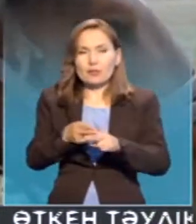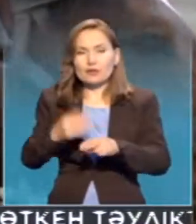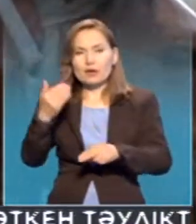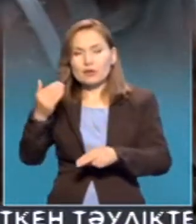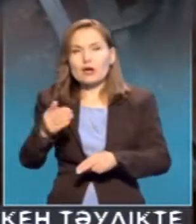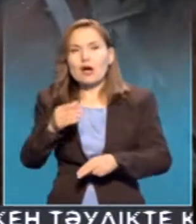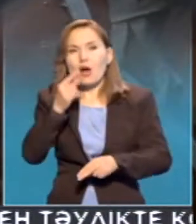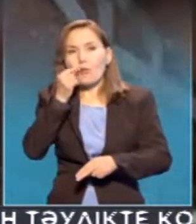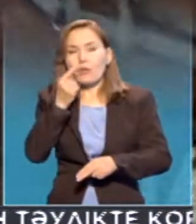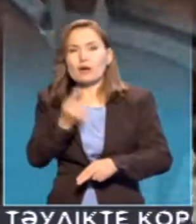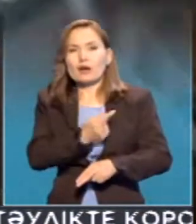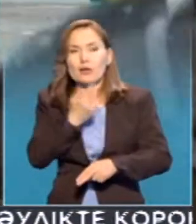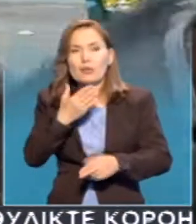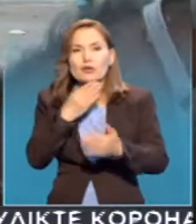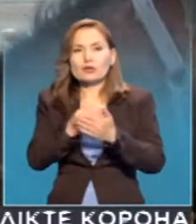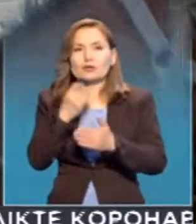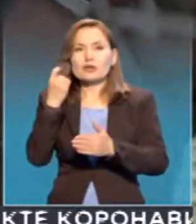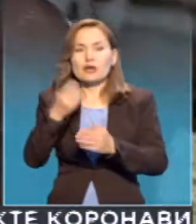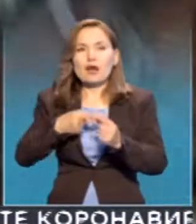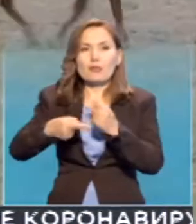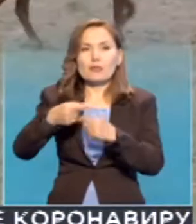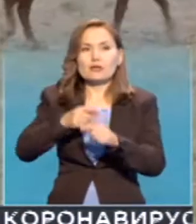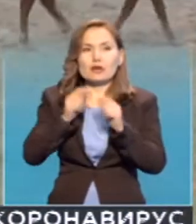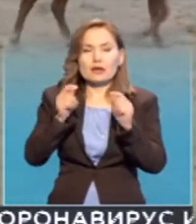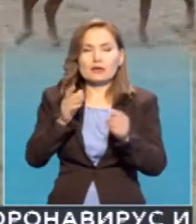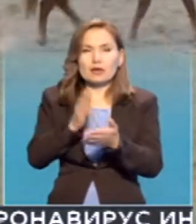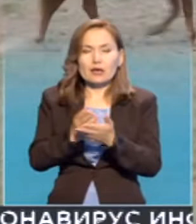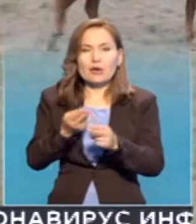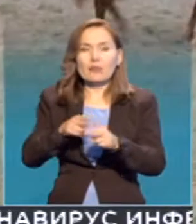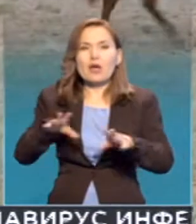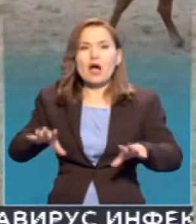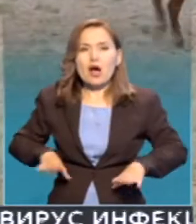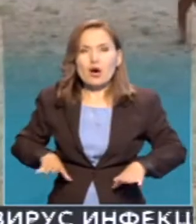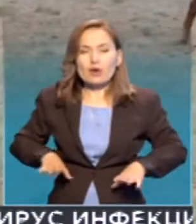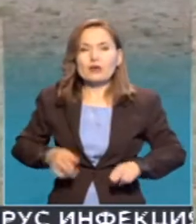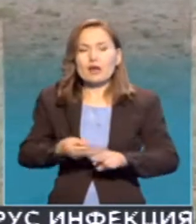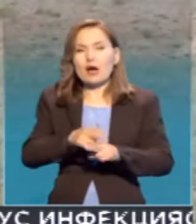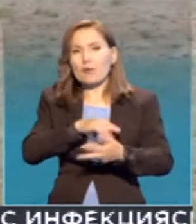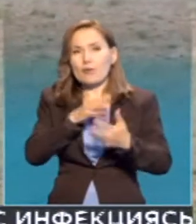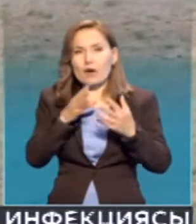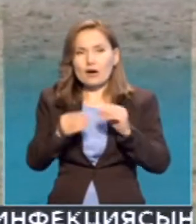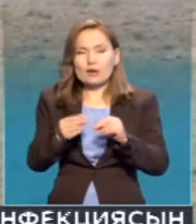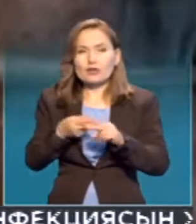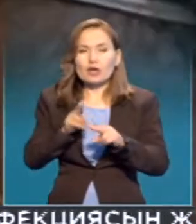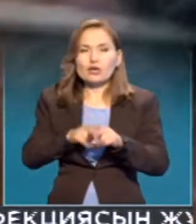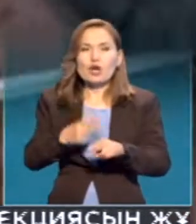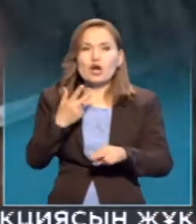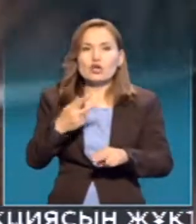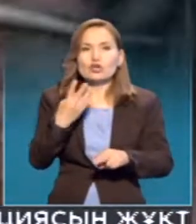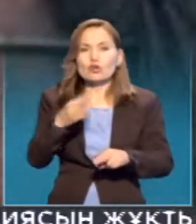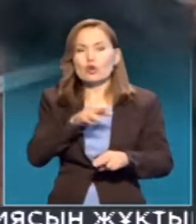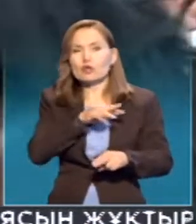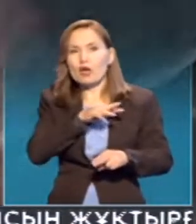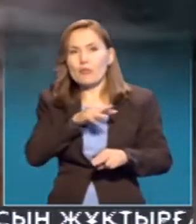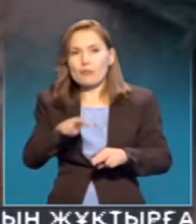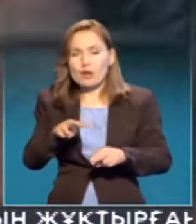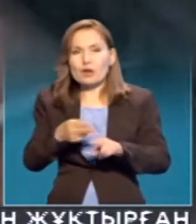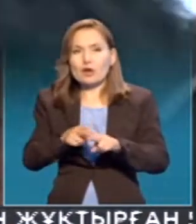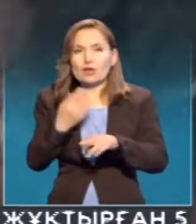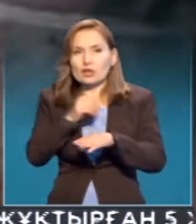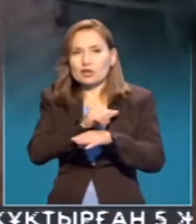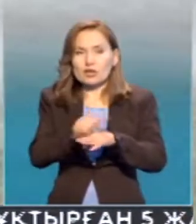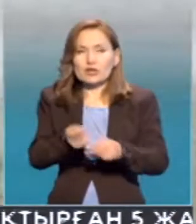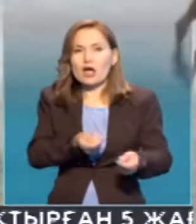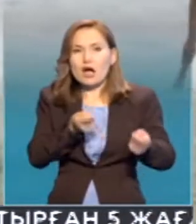Ол осы ауылда жеке қожалық ашып, кәсібін дөңгелетіп отыр. Көкпарға түсетін бағасы 3-4 миллион тұратын аттарды әкелуге де үлесін қосып